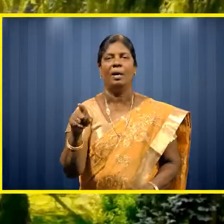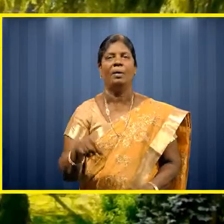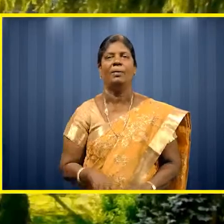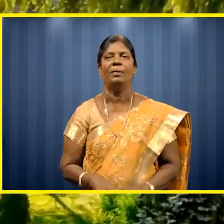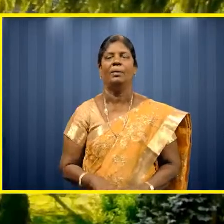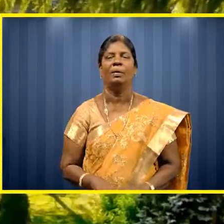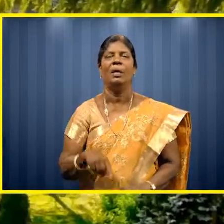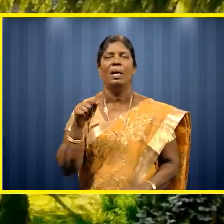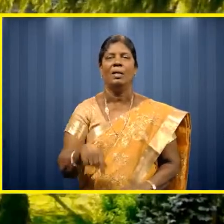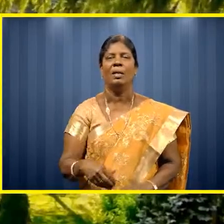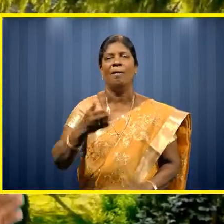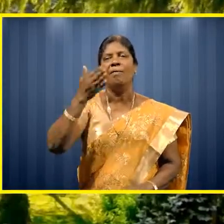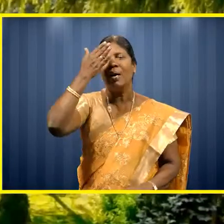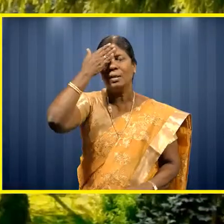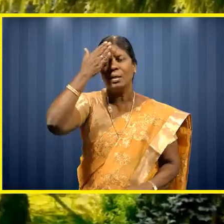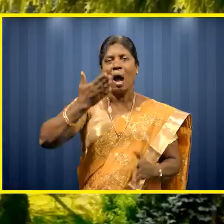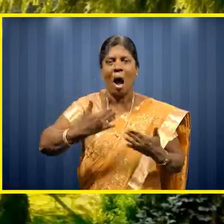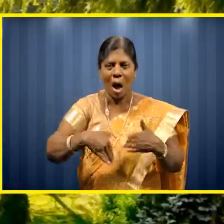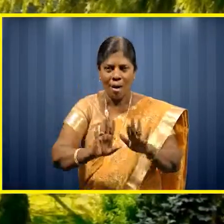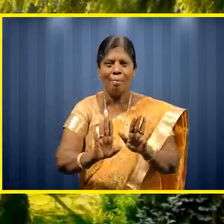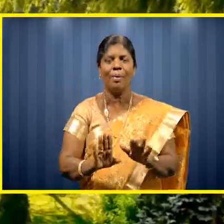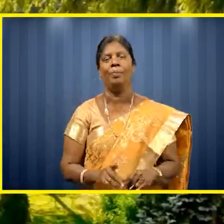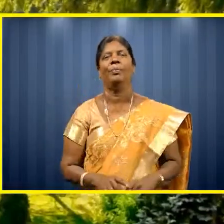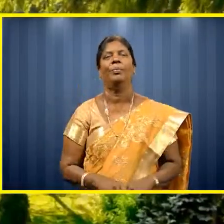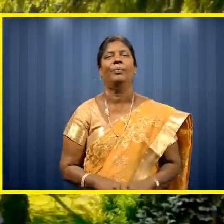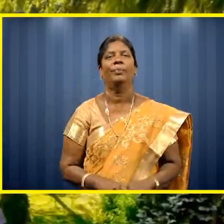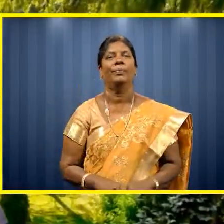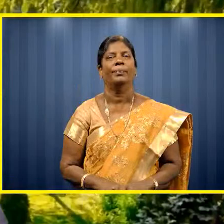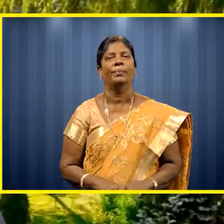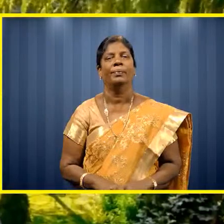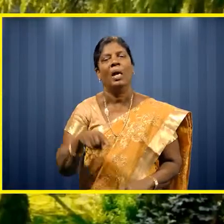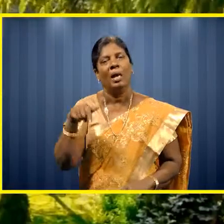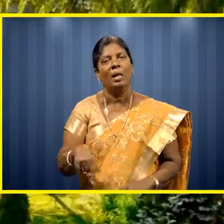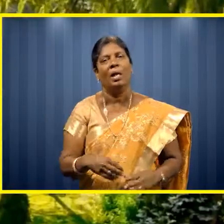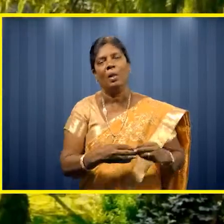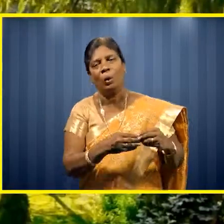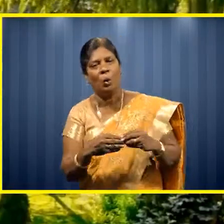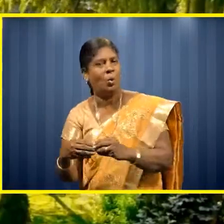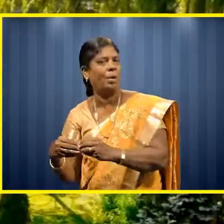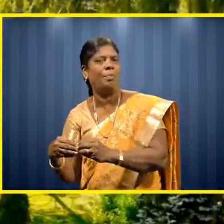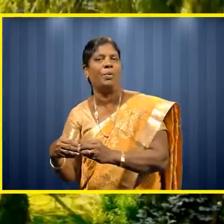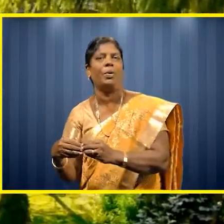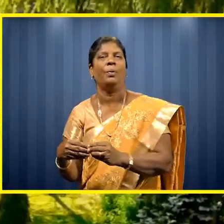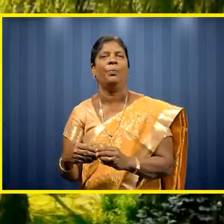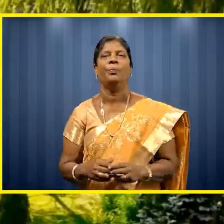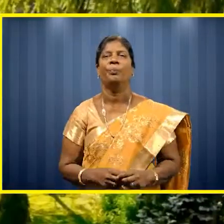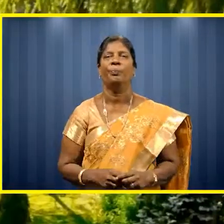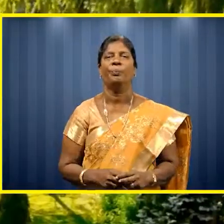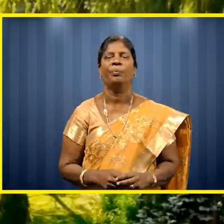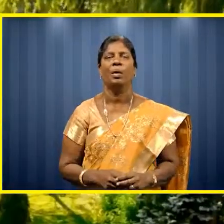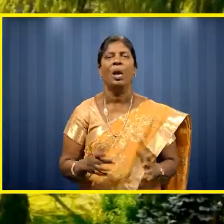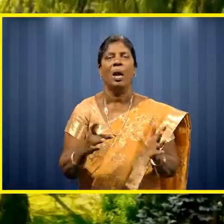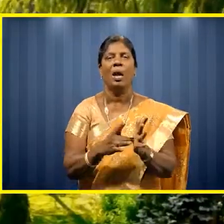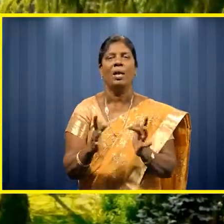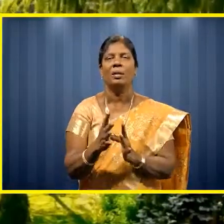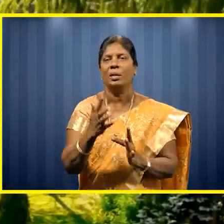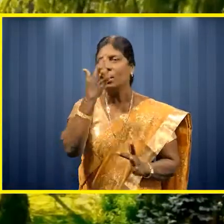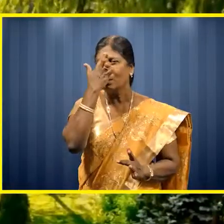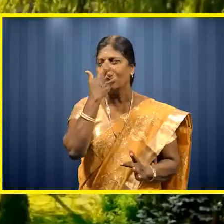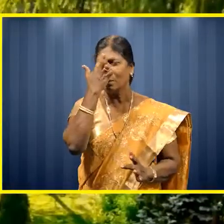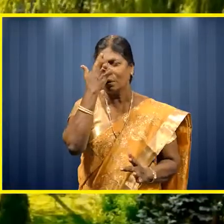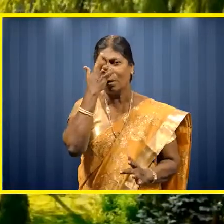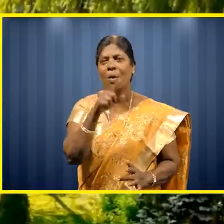நீங்கள் இந்த வருடத்தை ஆரம்பிக்கும் போது, இதை தொடரும் போது,